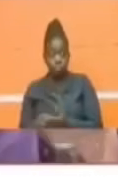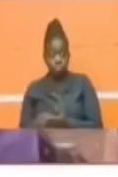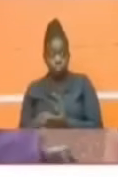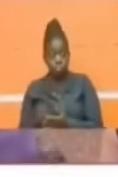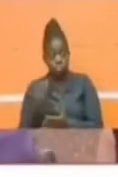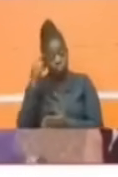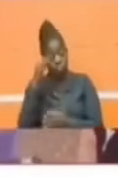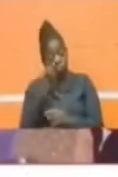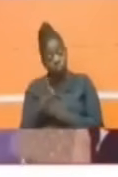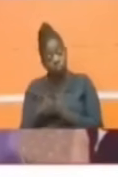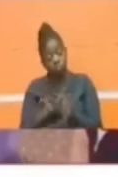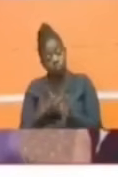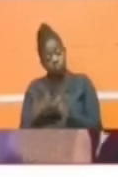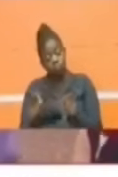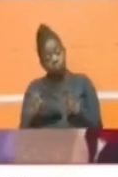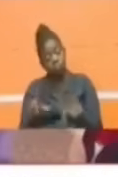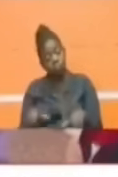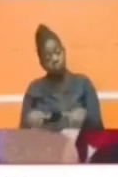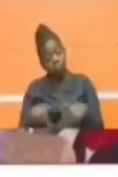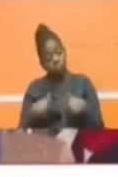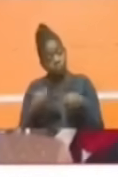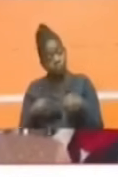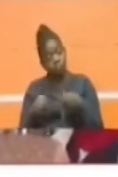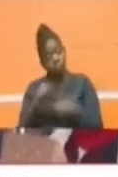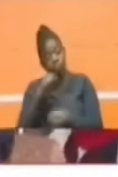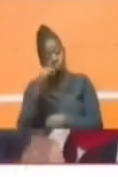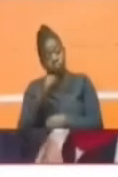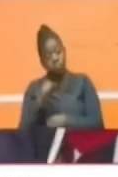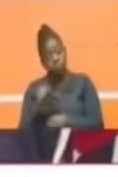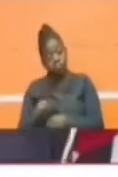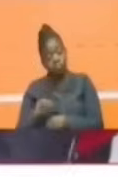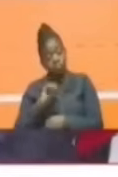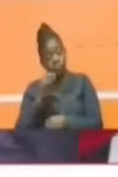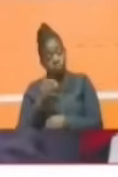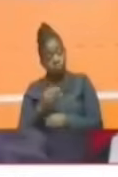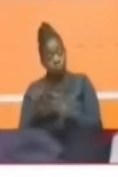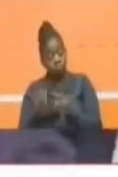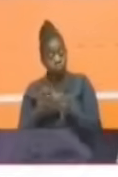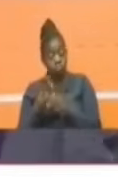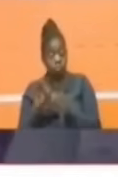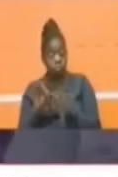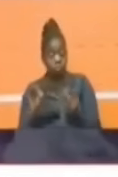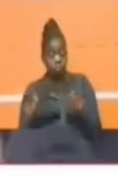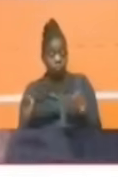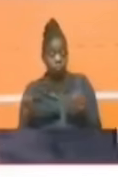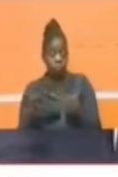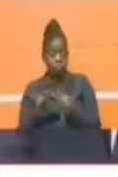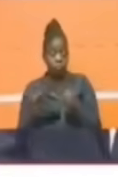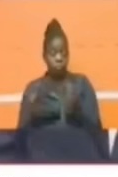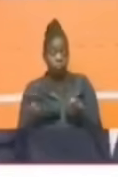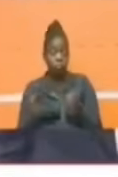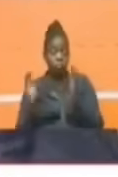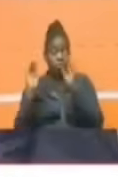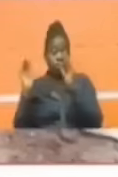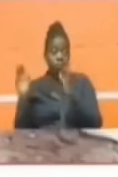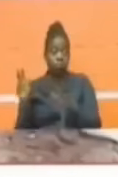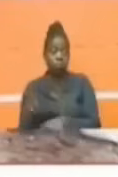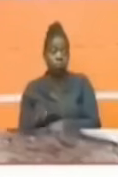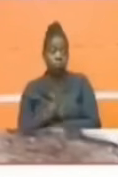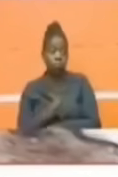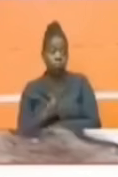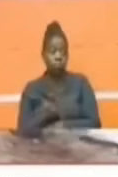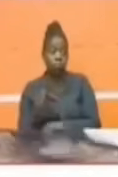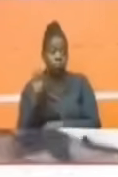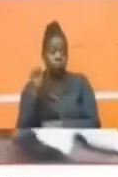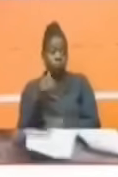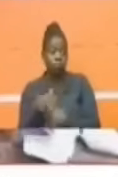Olw'ekirabo eky'obulamu kye yawadde bajjajjaffe bano ate era n'ekirabo eky'omukolo omulungi bwe guti.